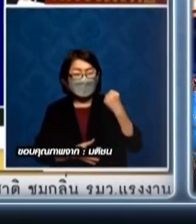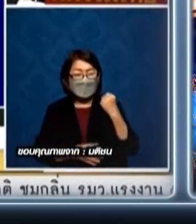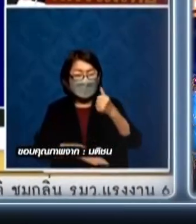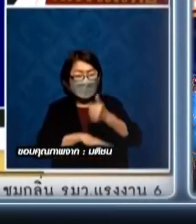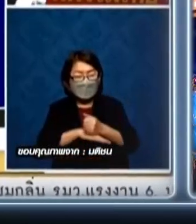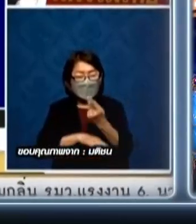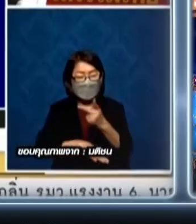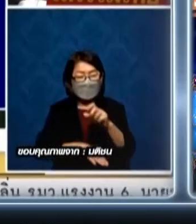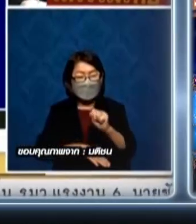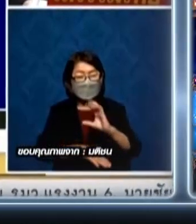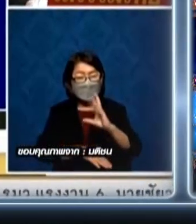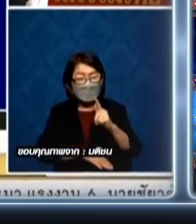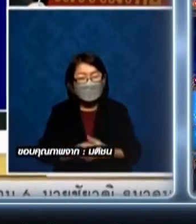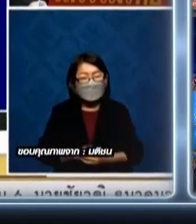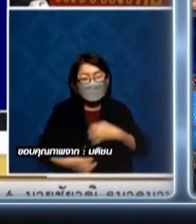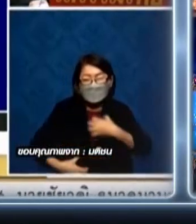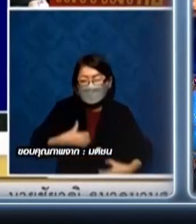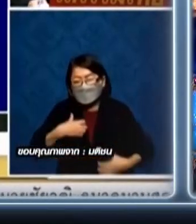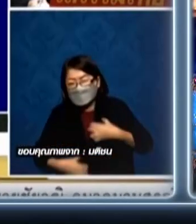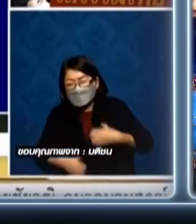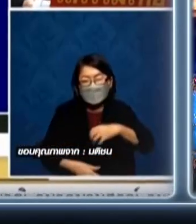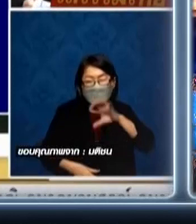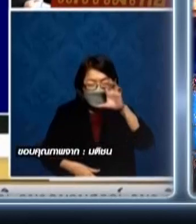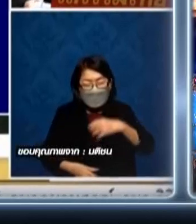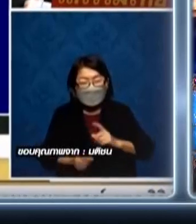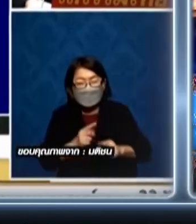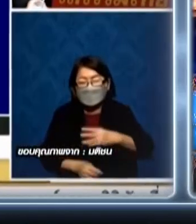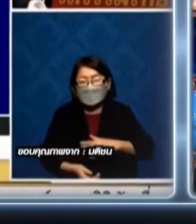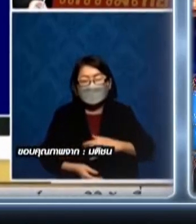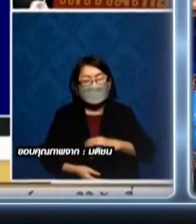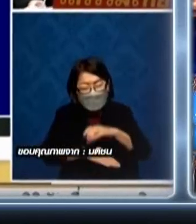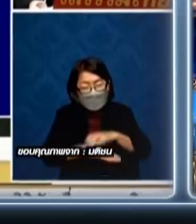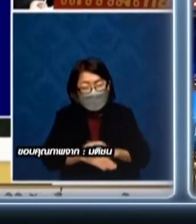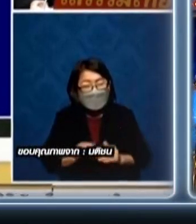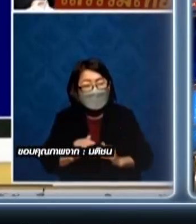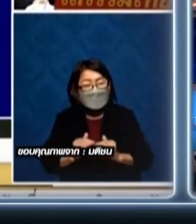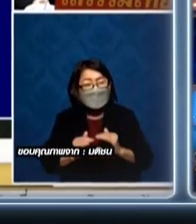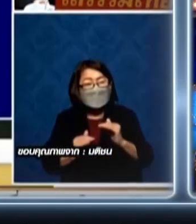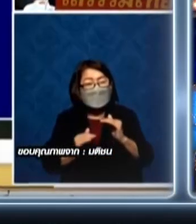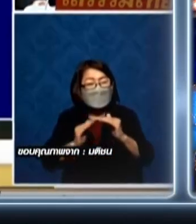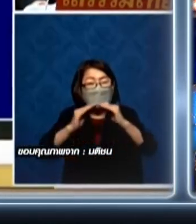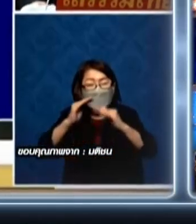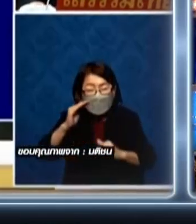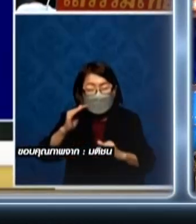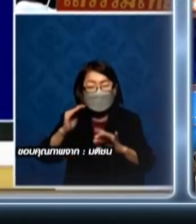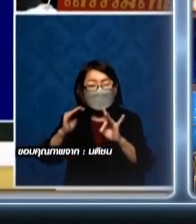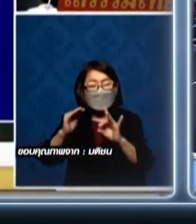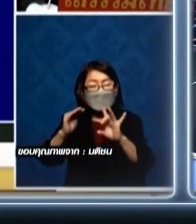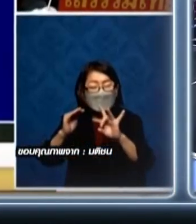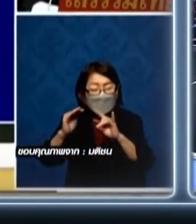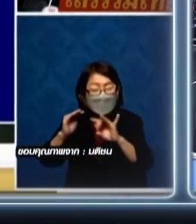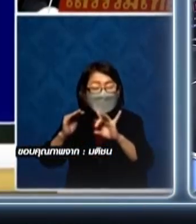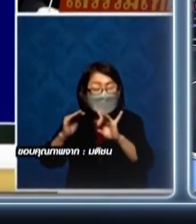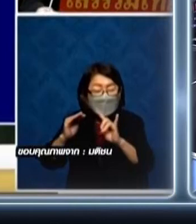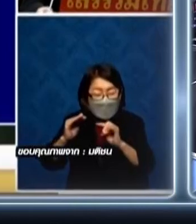ม่รู้หรือใครนะฮะพลเอกเสรีพิสุทธิ์เตมียเวทเนี่ยสสบัญชีรายชื่อพรรคเสรีรวมไทยคนนี้เรียกว่าเป็นคู่ปรับนายกอยู่